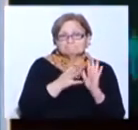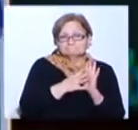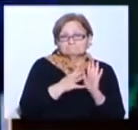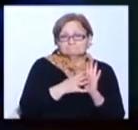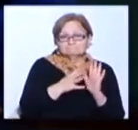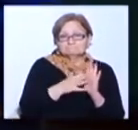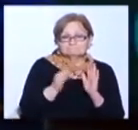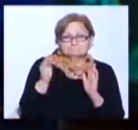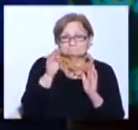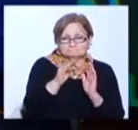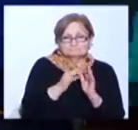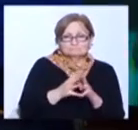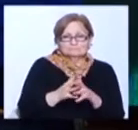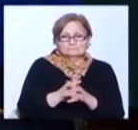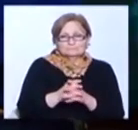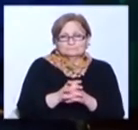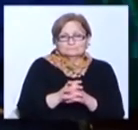ნამდვილად 9 გამოვა.